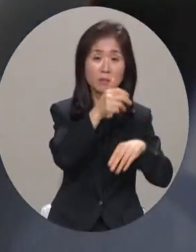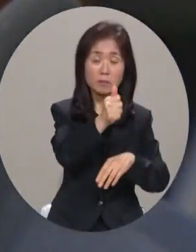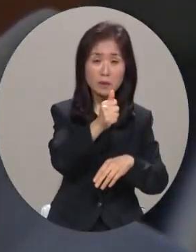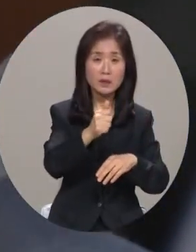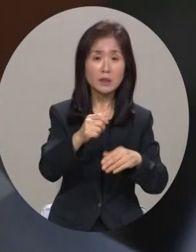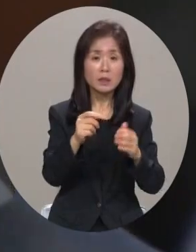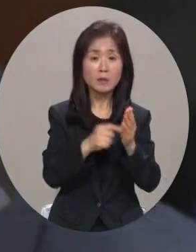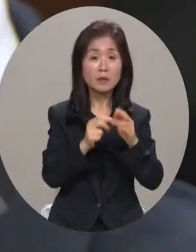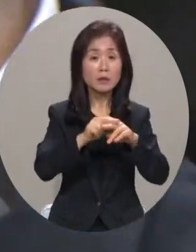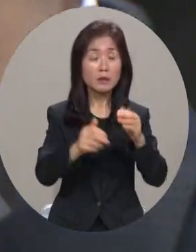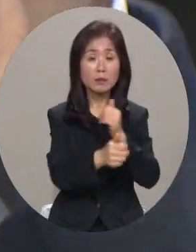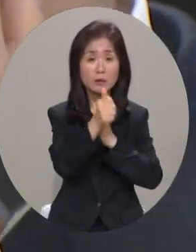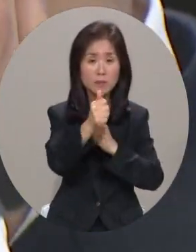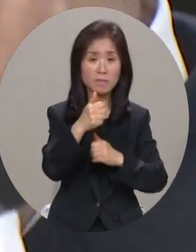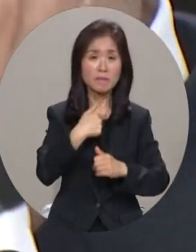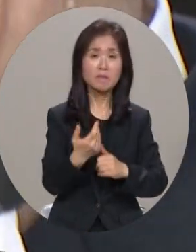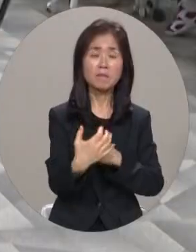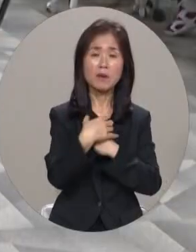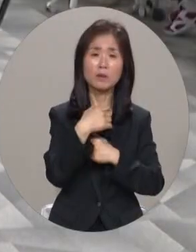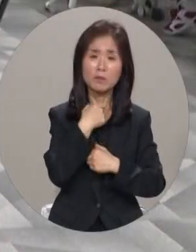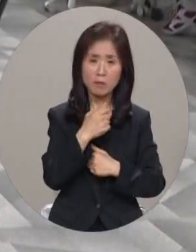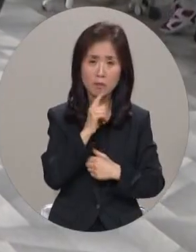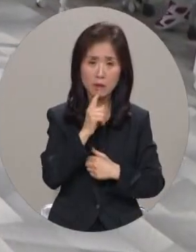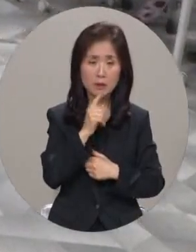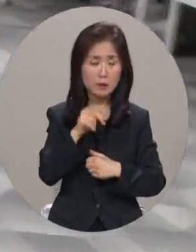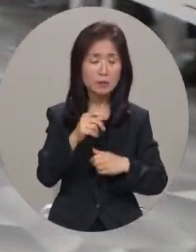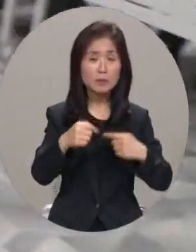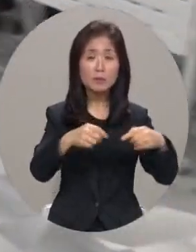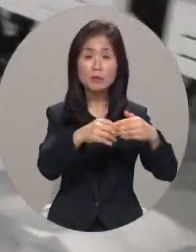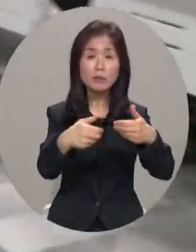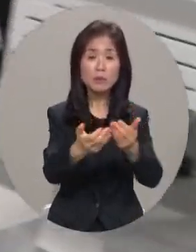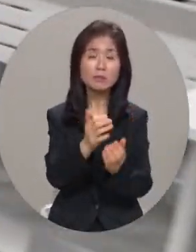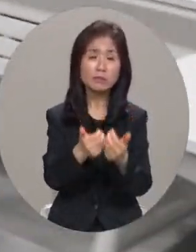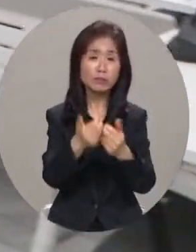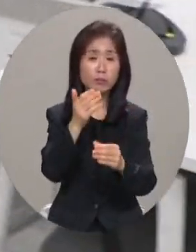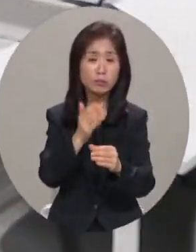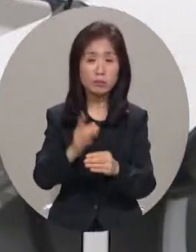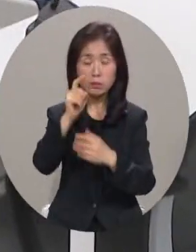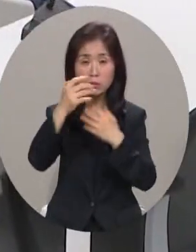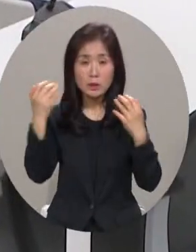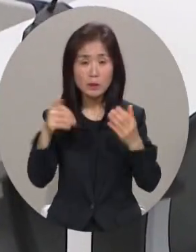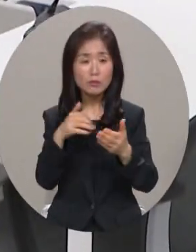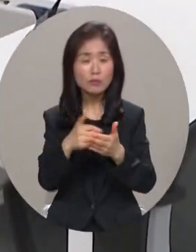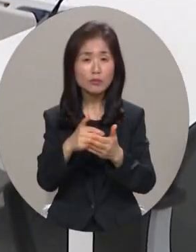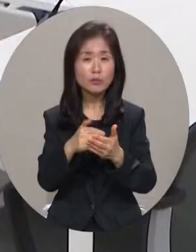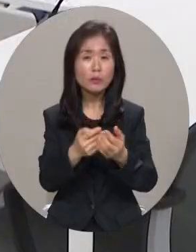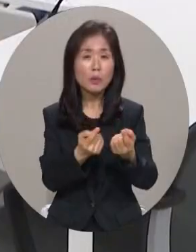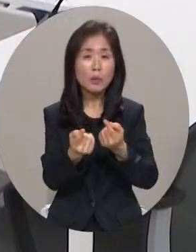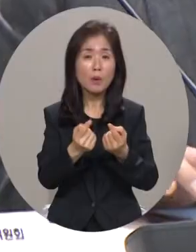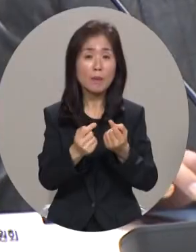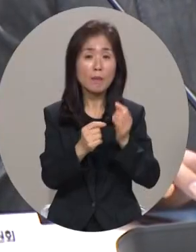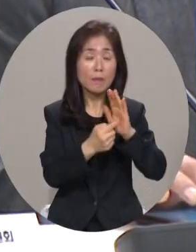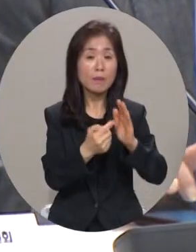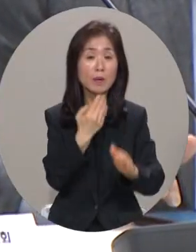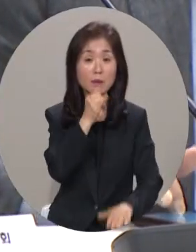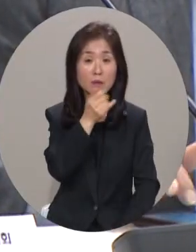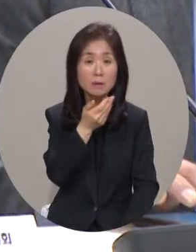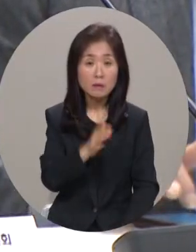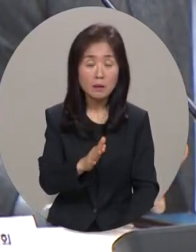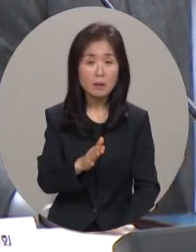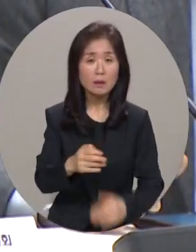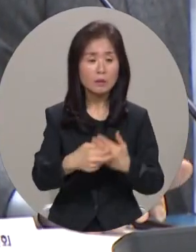지도부와 갈등을고 있는 상황 정가 규 조정 수 있을 내비쳤지만 의의 내분